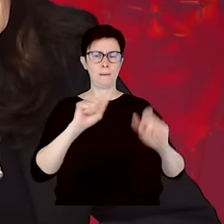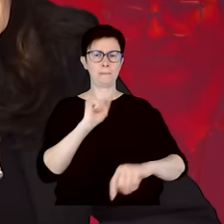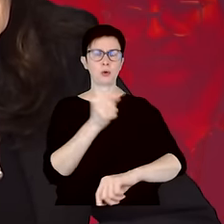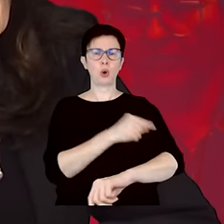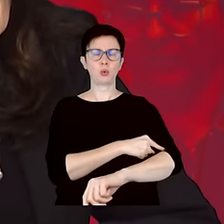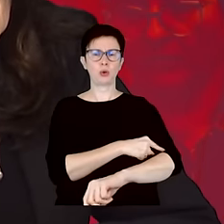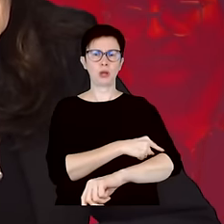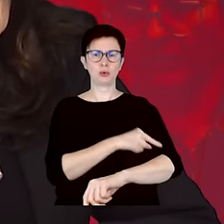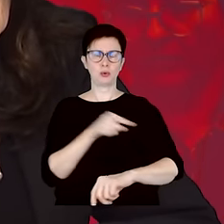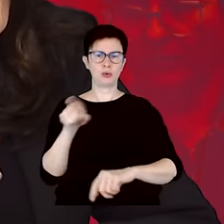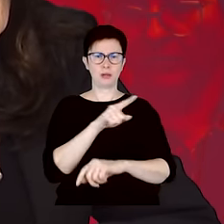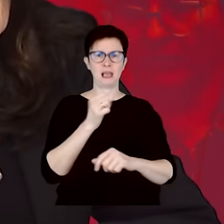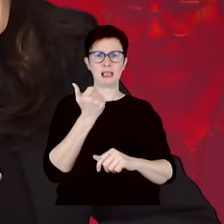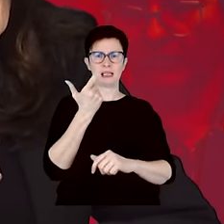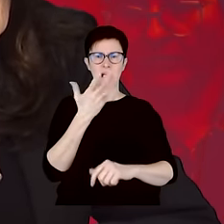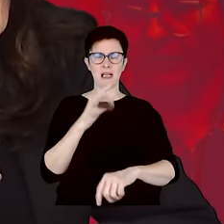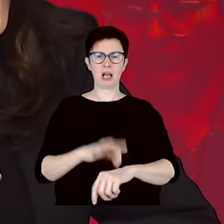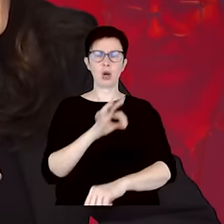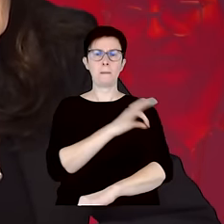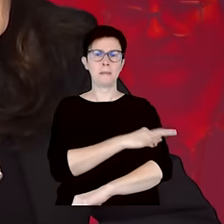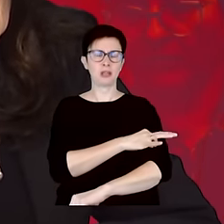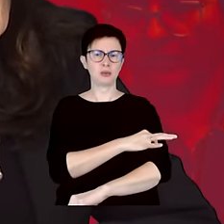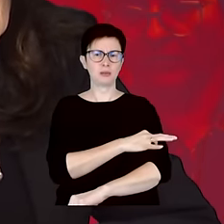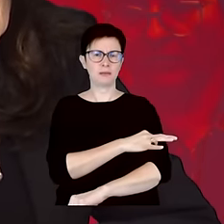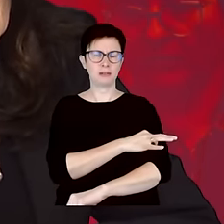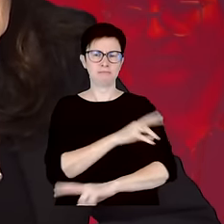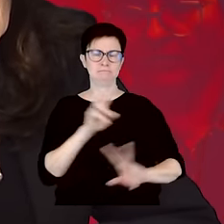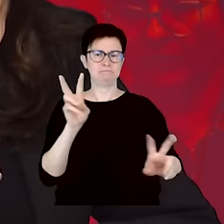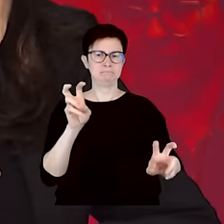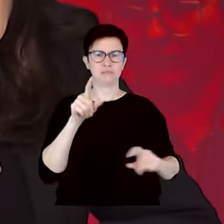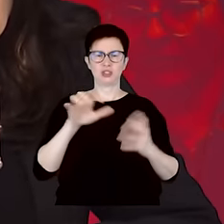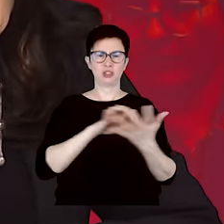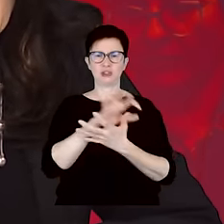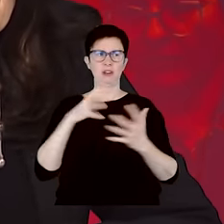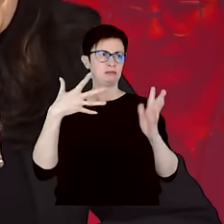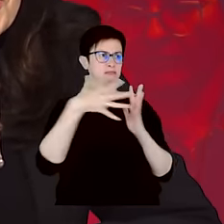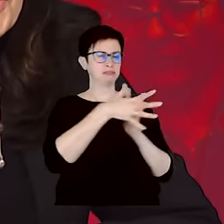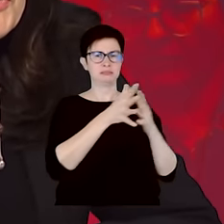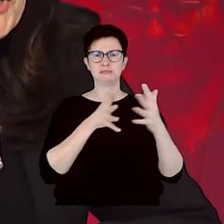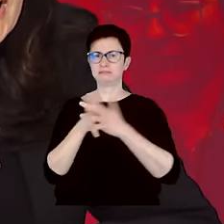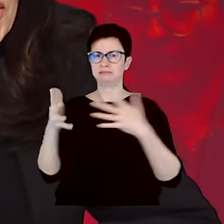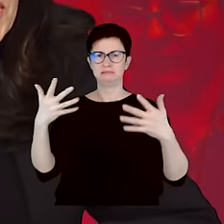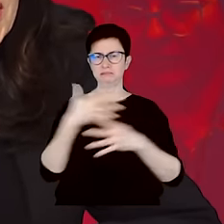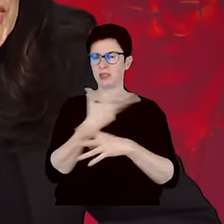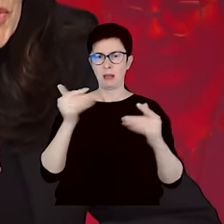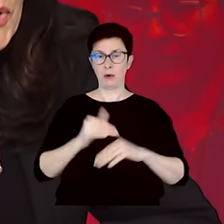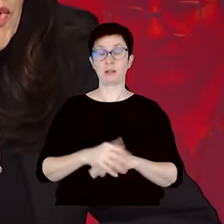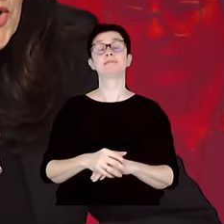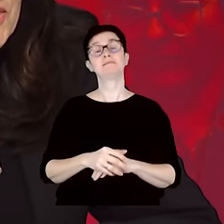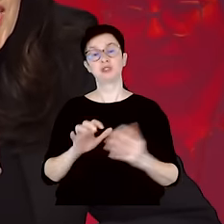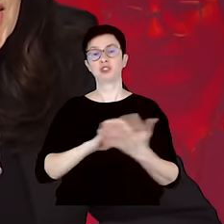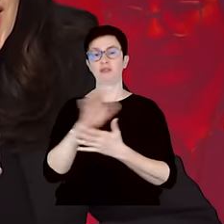jest ładne kilka kilometrów i to te światy nie mogą się przenikać. Światy się przenikały, dlatego